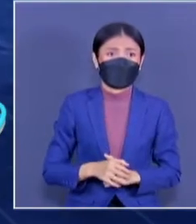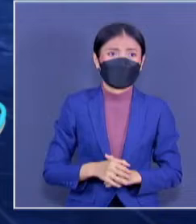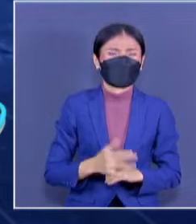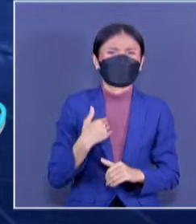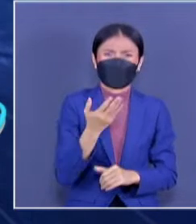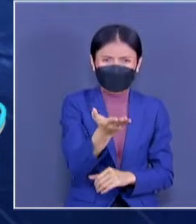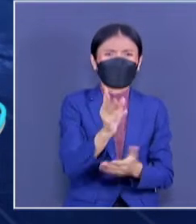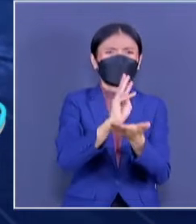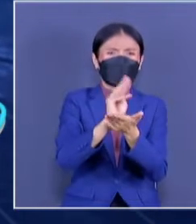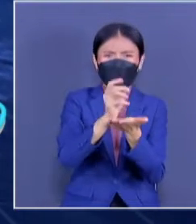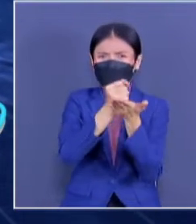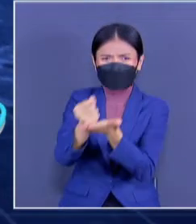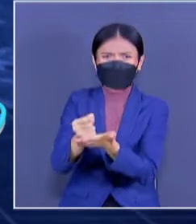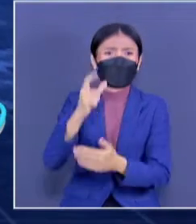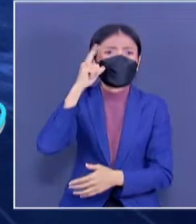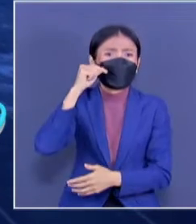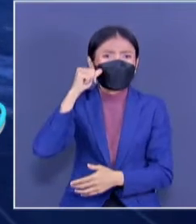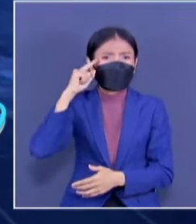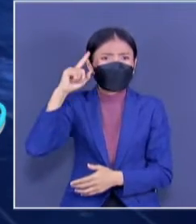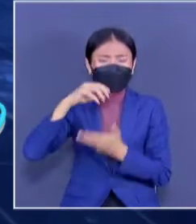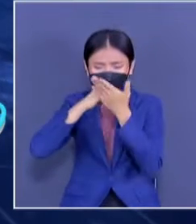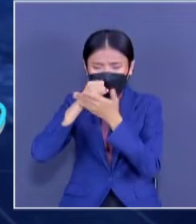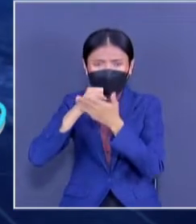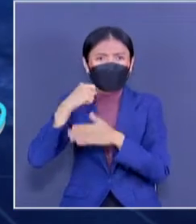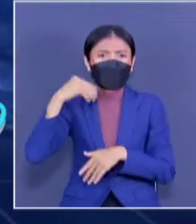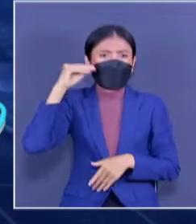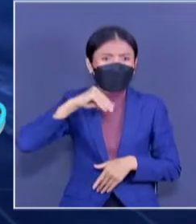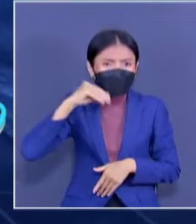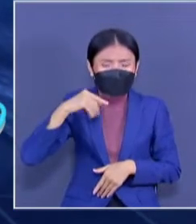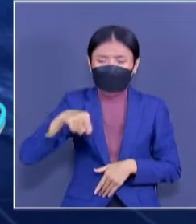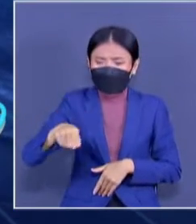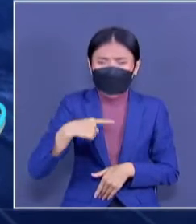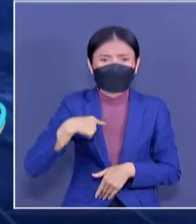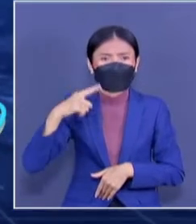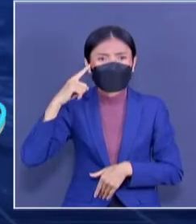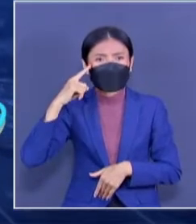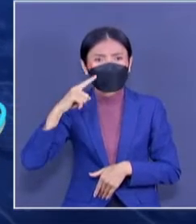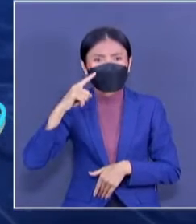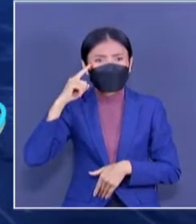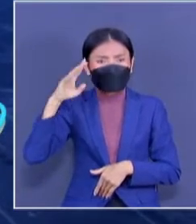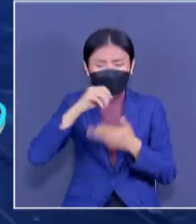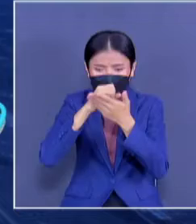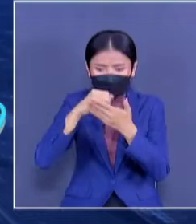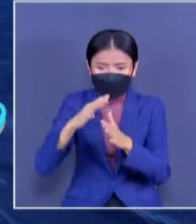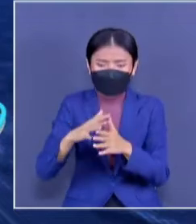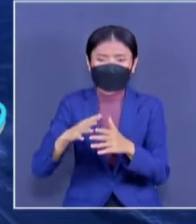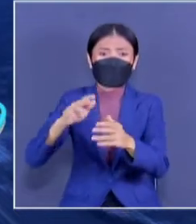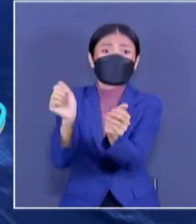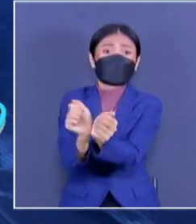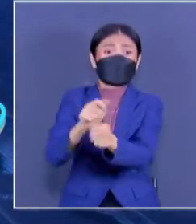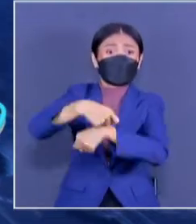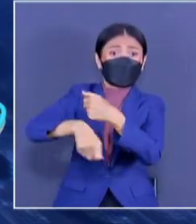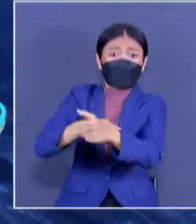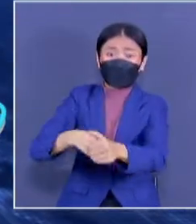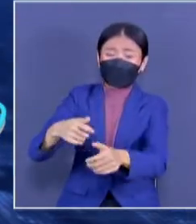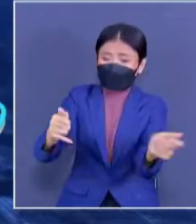าดยาทีไรก็จะทุบตีเด็กเอาเชือกรัดคอเด็กหักแขนเด็กเป็นประจำแบบนี้เมื่อวานนี้ก็มีทีมงานจากเพจเอ็มสระ